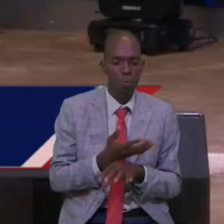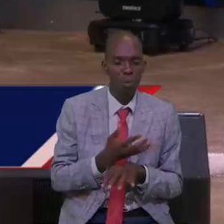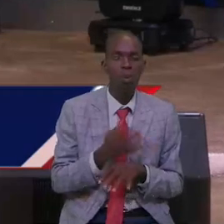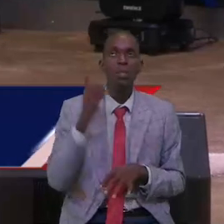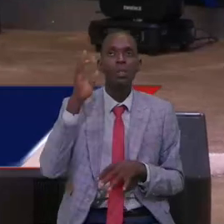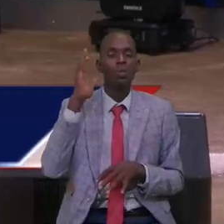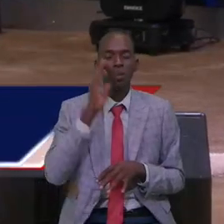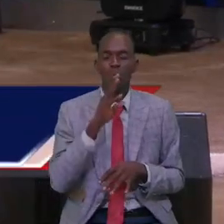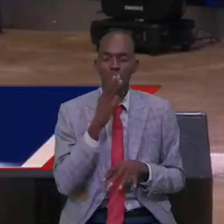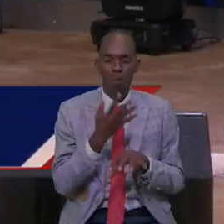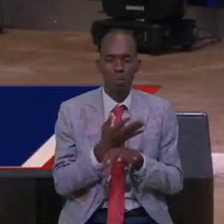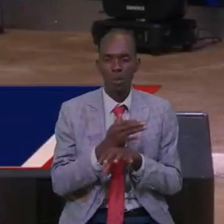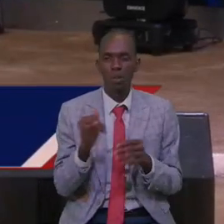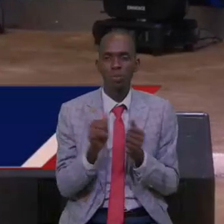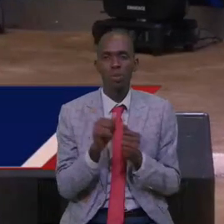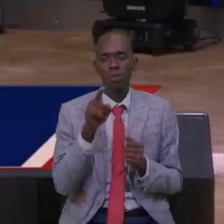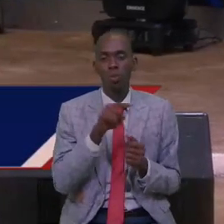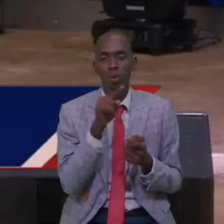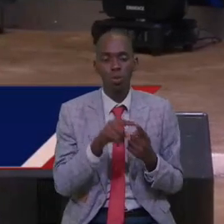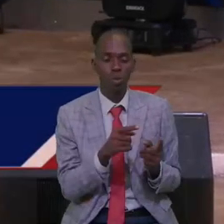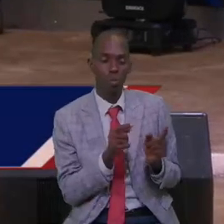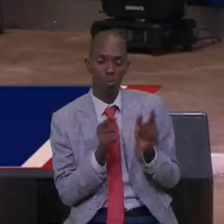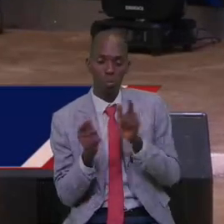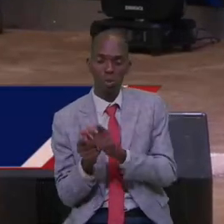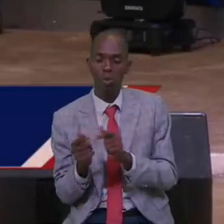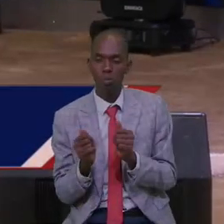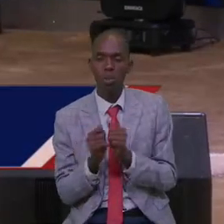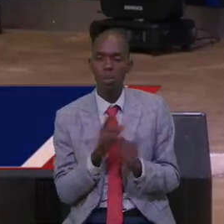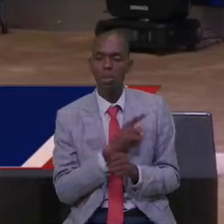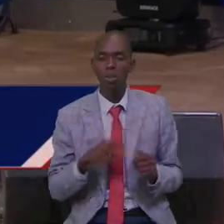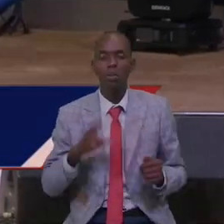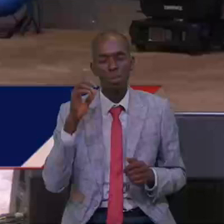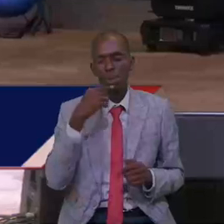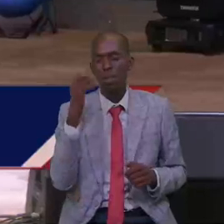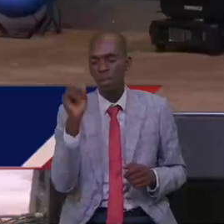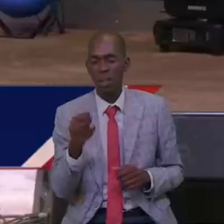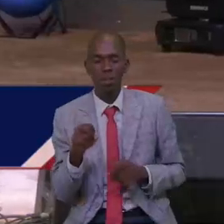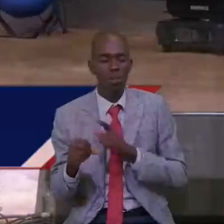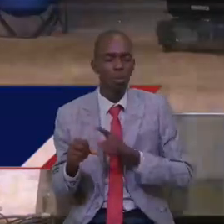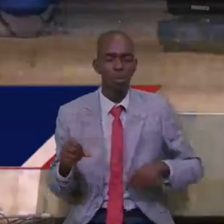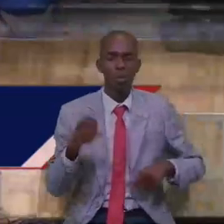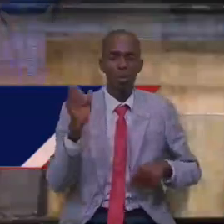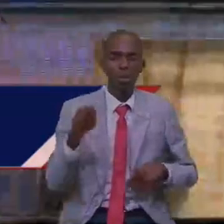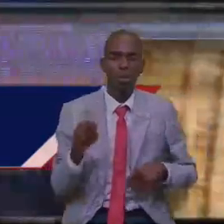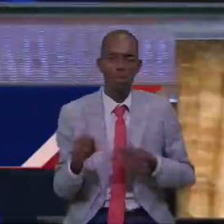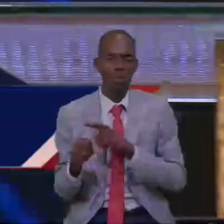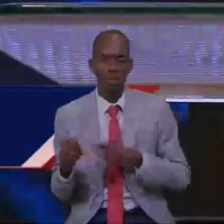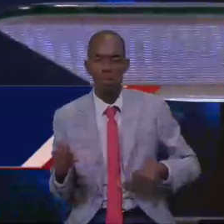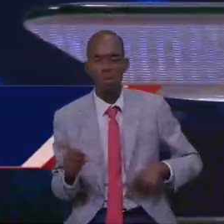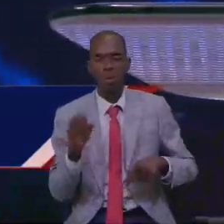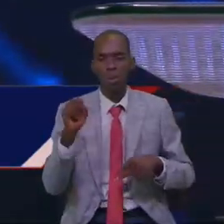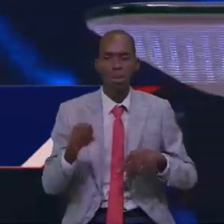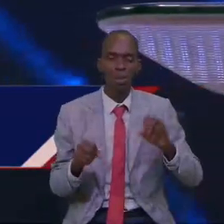Le Seigneur te supplie, tu dis, oui Seigneur, c'est pas toi qui dois me supplier, c'est moi qui dois